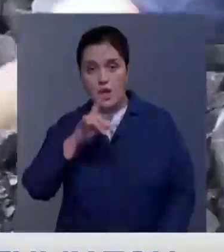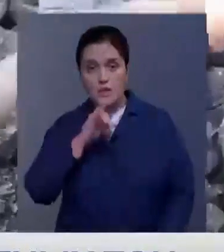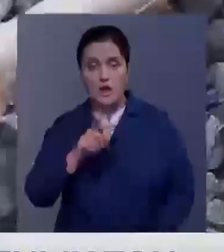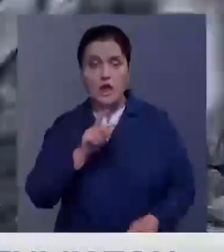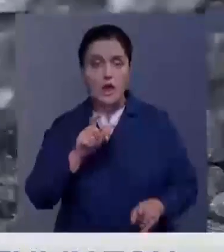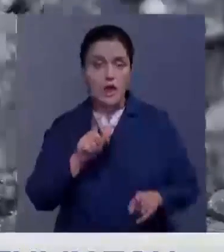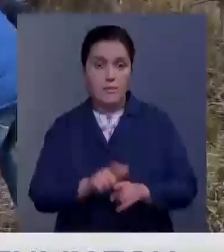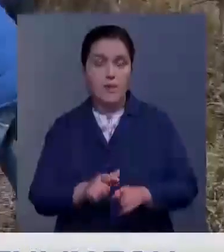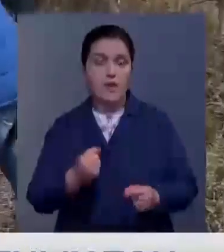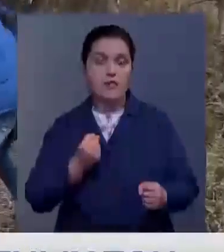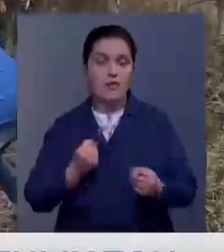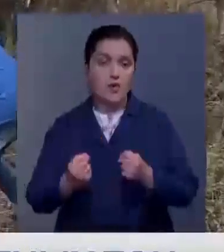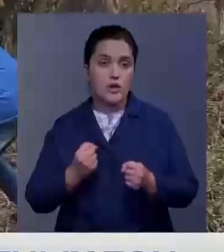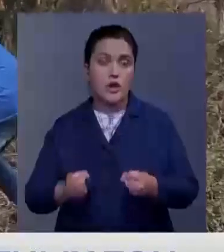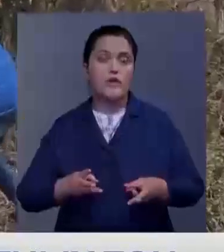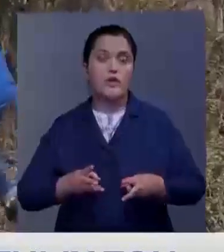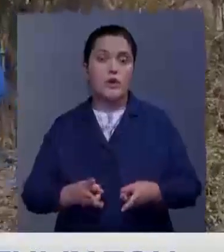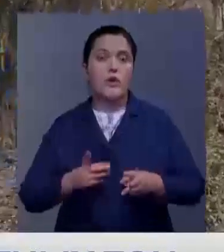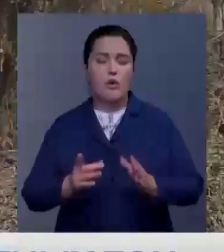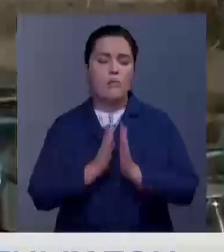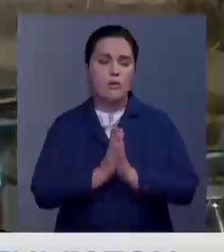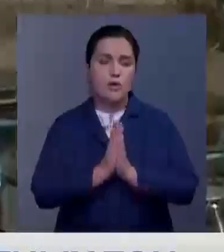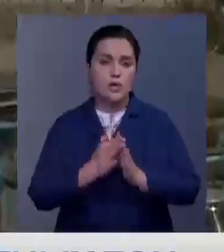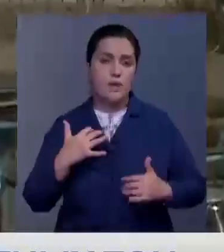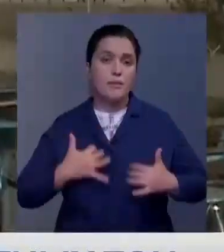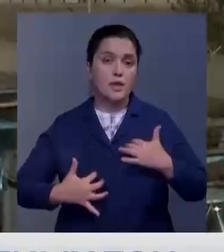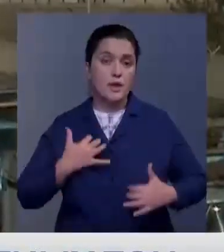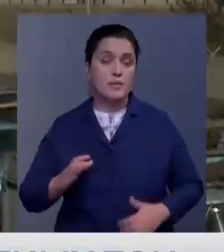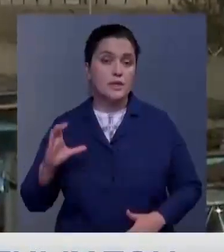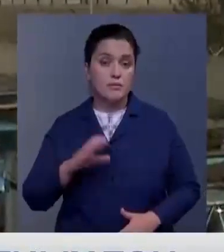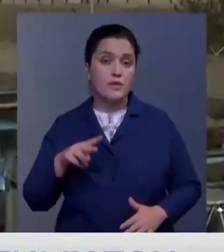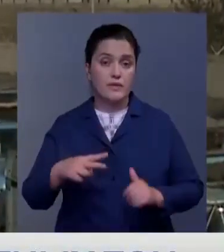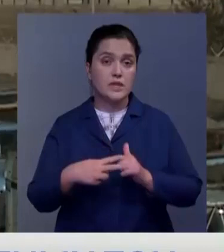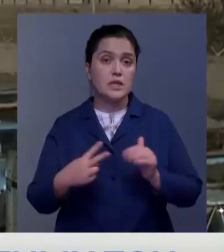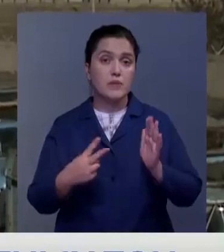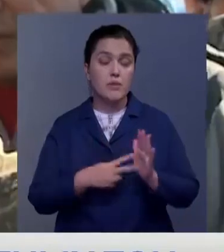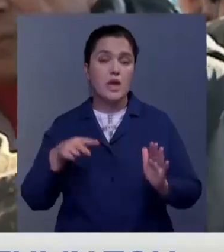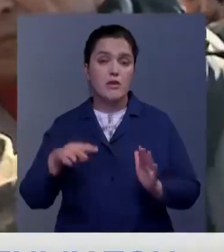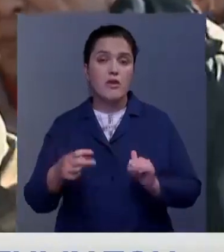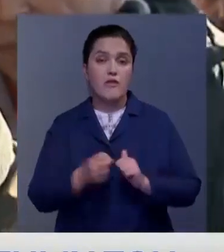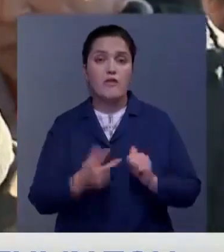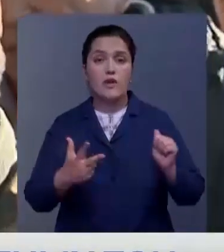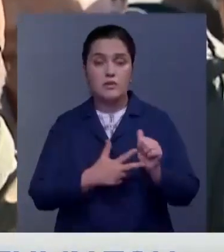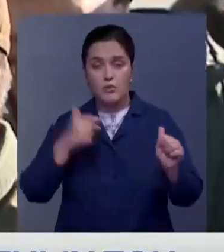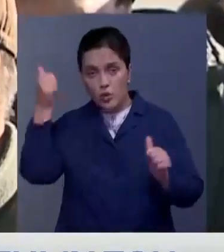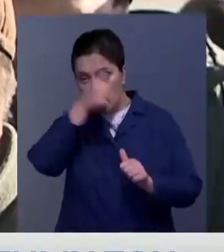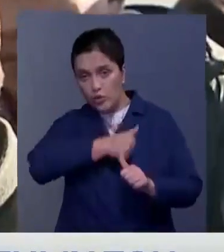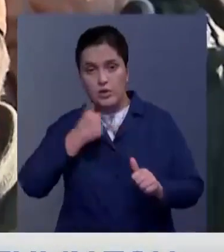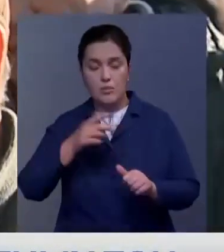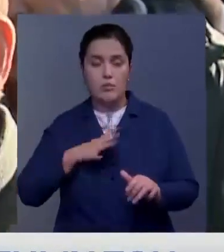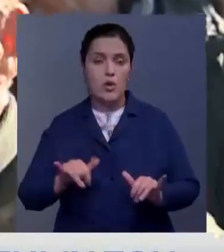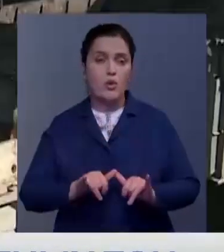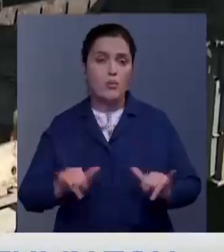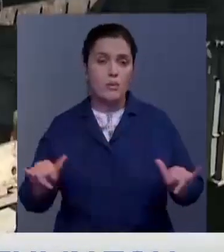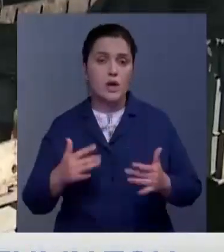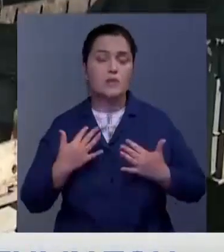заготовкой твердого топлива поставщики просят поторопиться. В сентябре 2017 и 2018 резко возросший